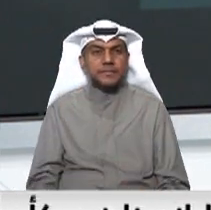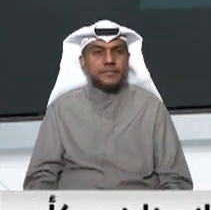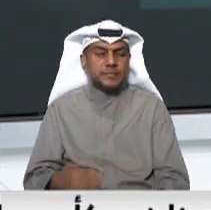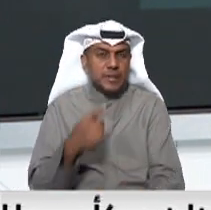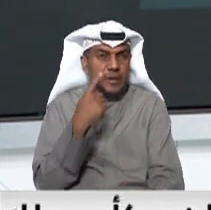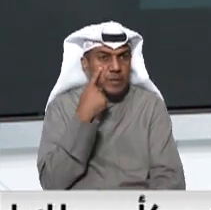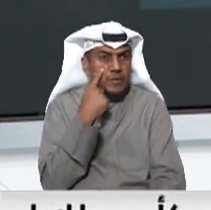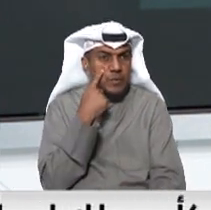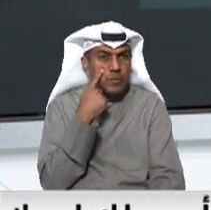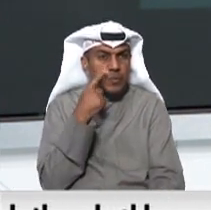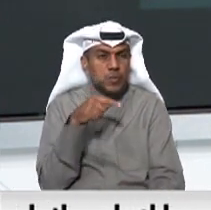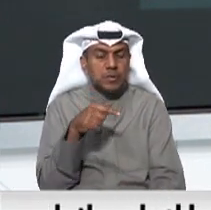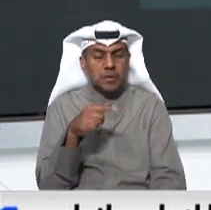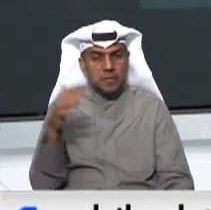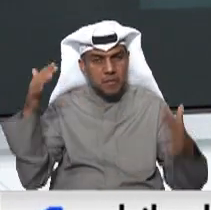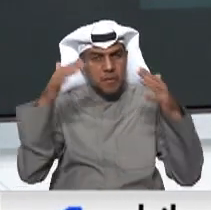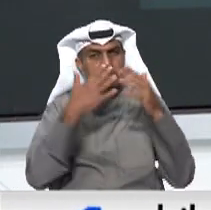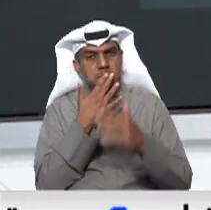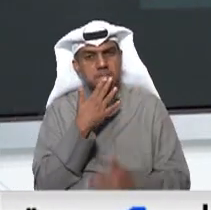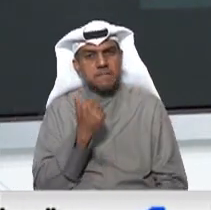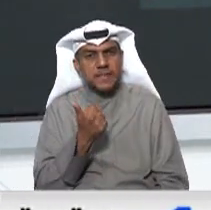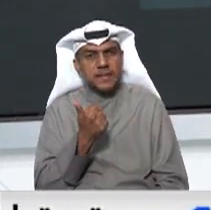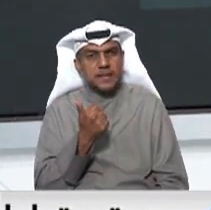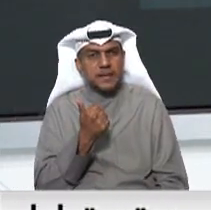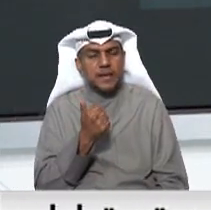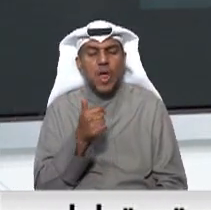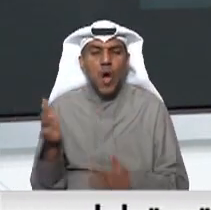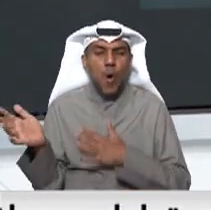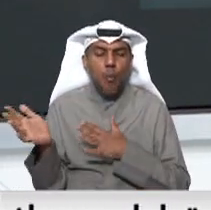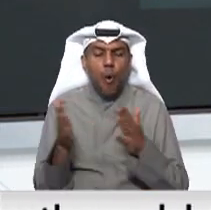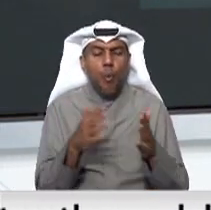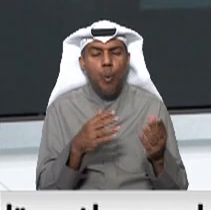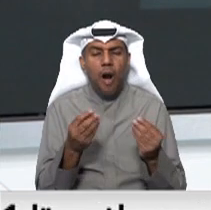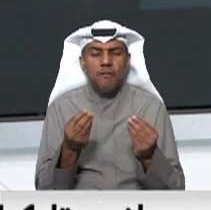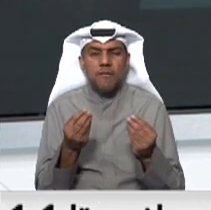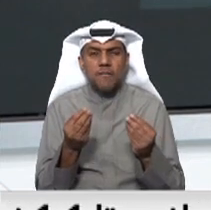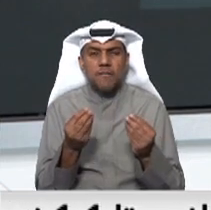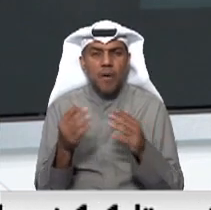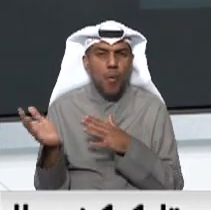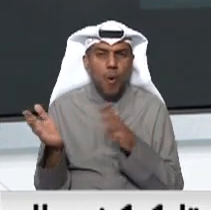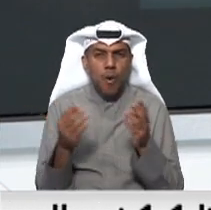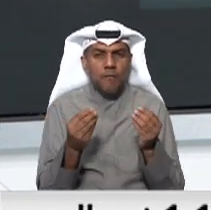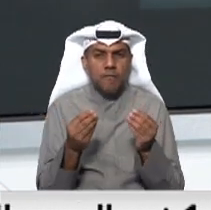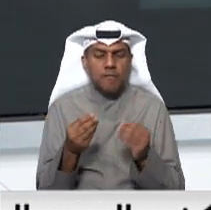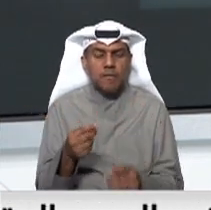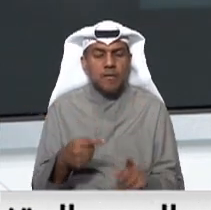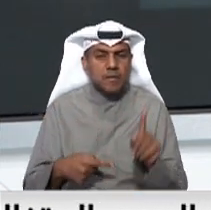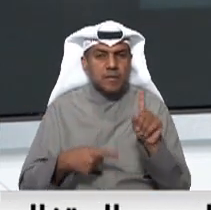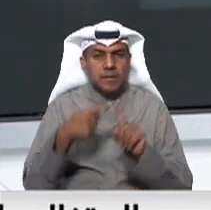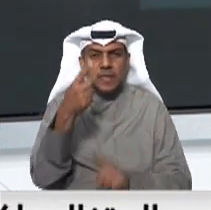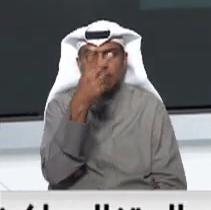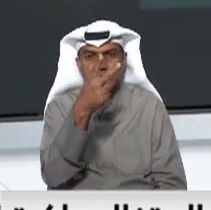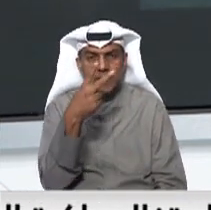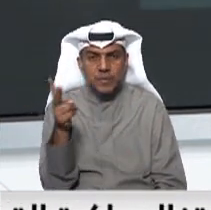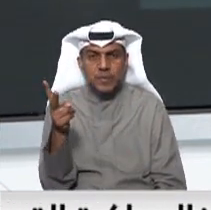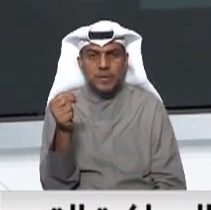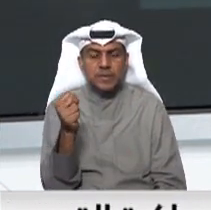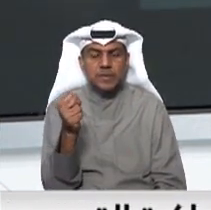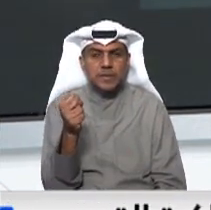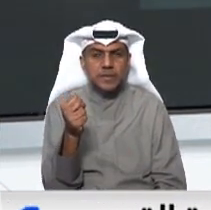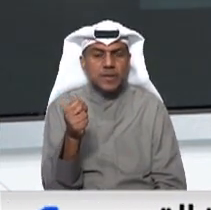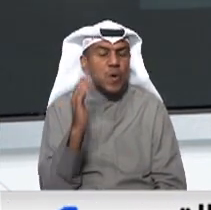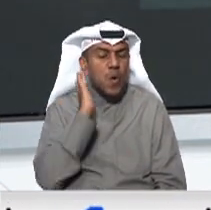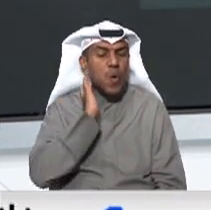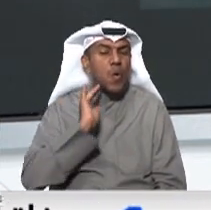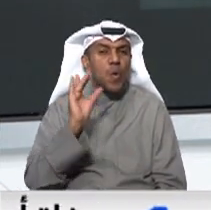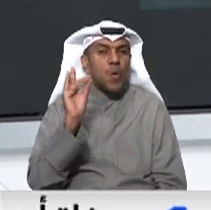مدينة الكويت السماء صحو، الرياح متقلبة الاتجاه خفيفة السرعة، درجة الحرارة الحالية 22 درجة مئوية، الرطوبة